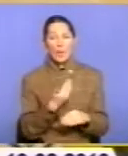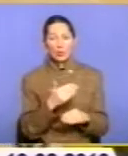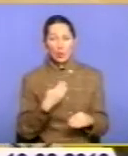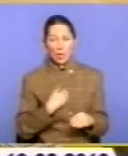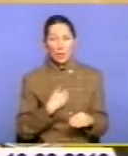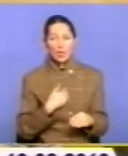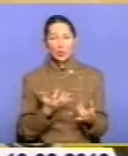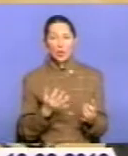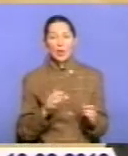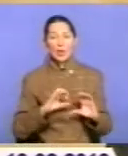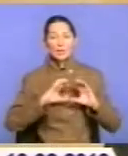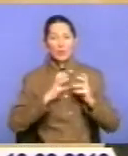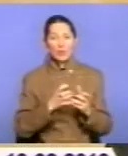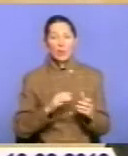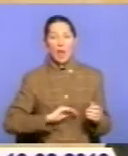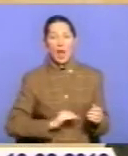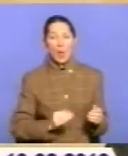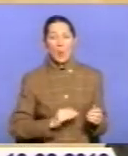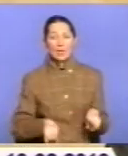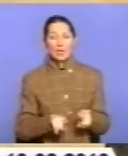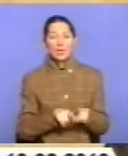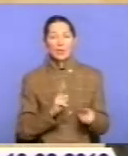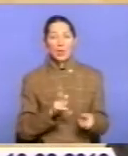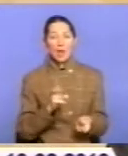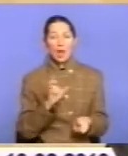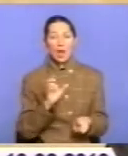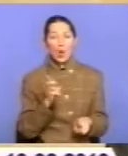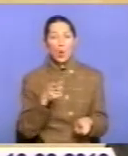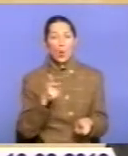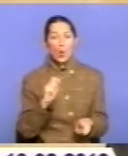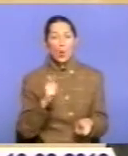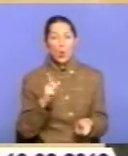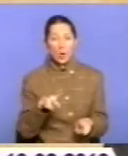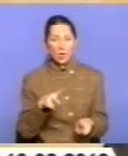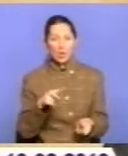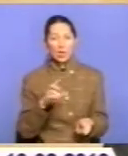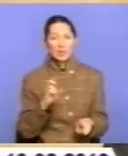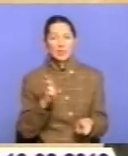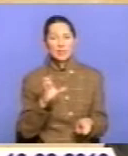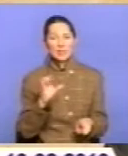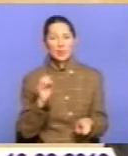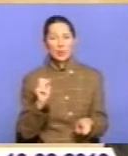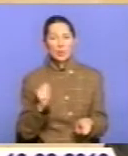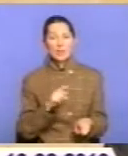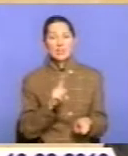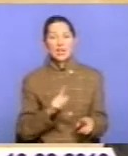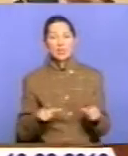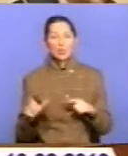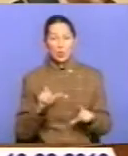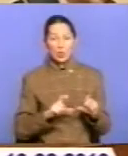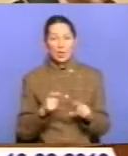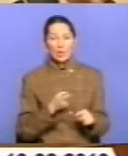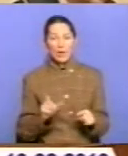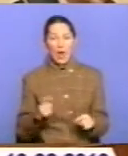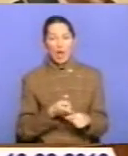мировыми компаниями, такими как Siemens, Bosch, Google, за студентов, которые находятся в последней стадии своей подготовки.